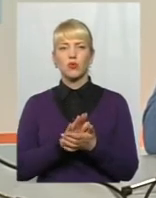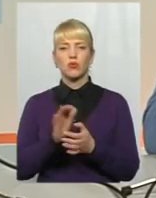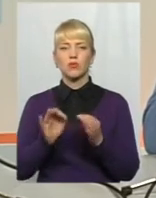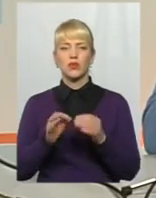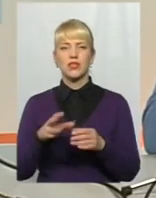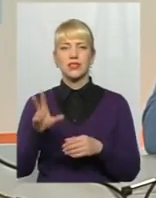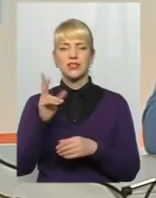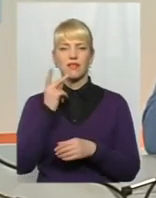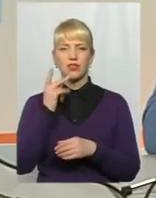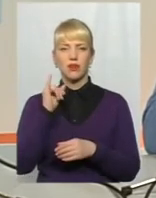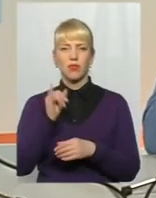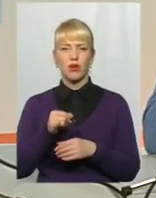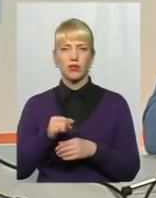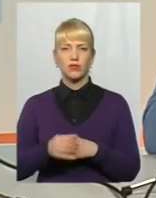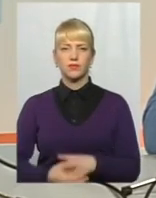плохо.